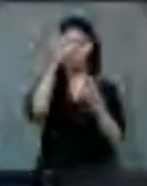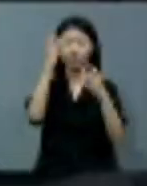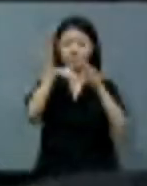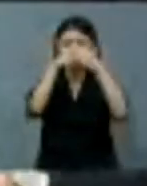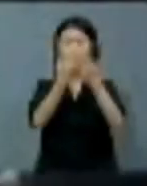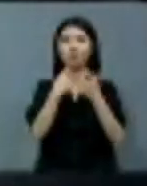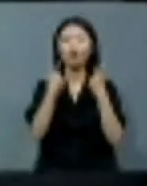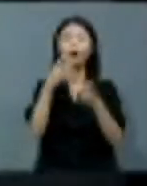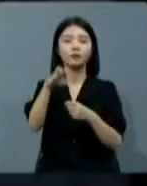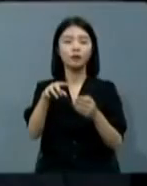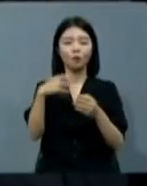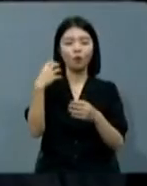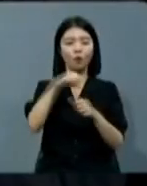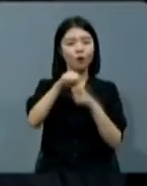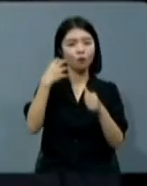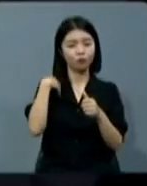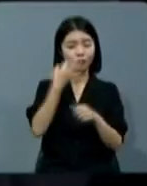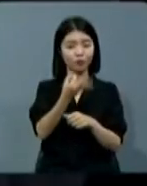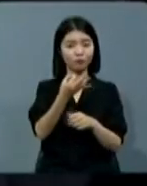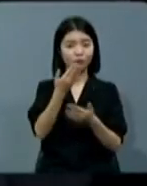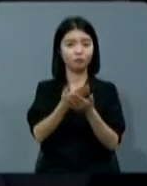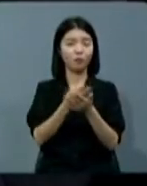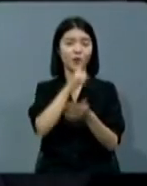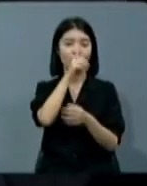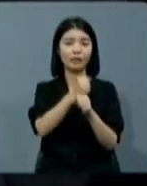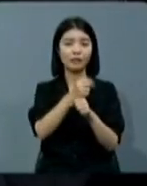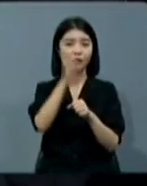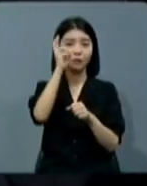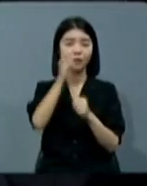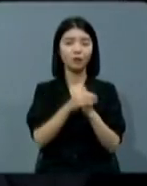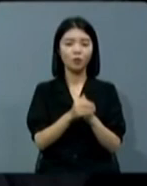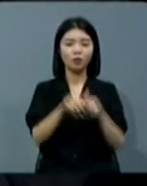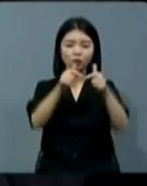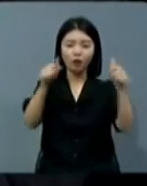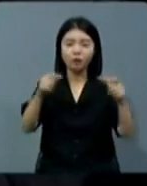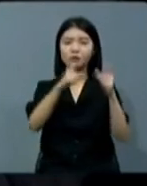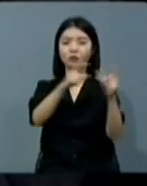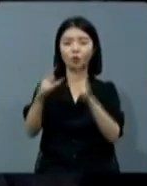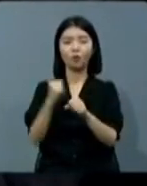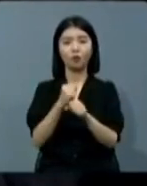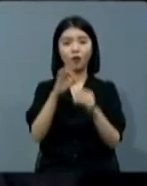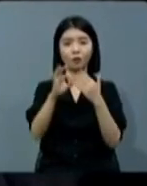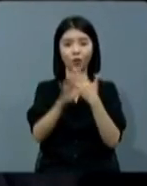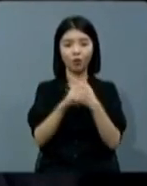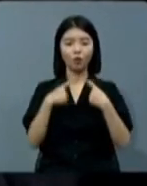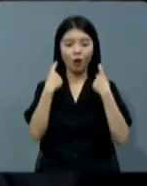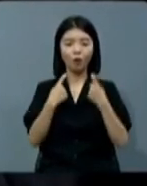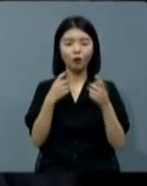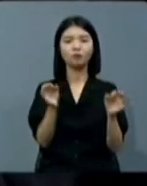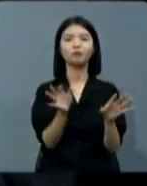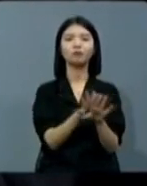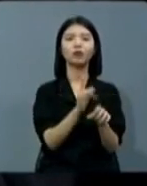관광지인데 환경부담금 내라고 안 하겠습니까? 네. 각 지역마다 그런 식으로 하면 관광이